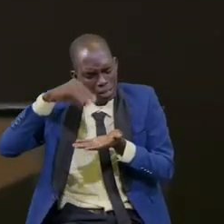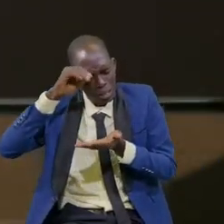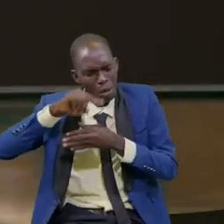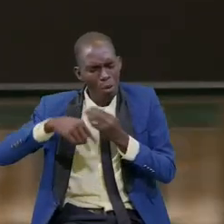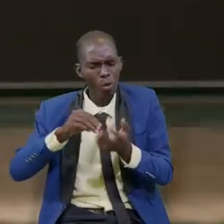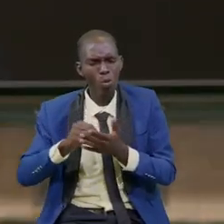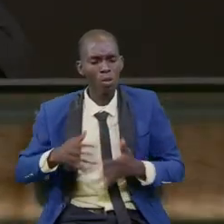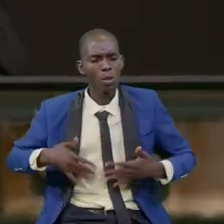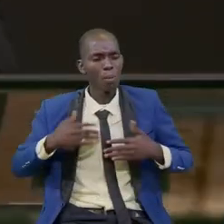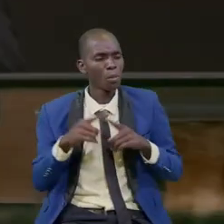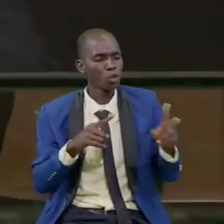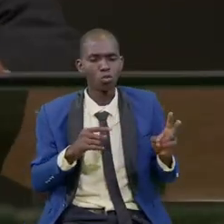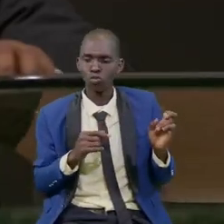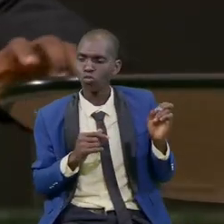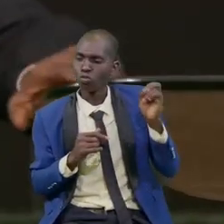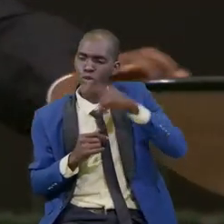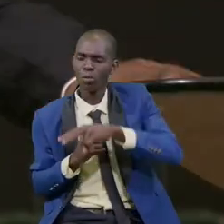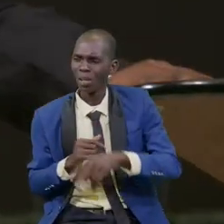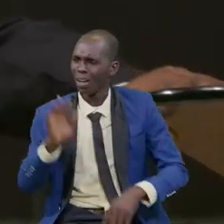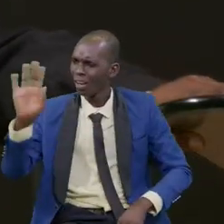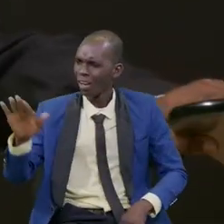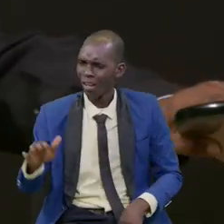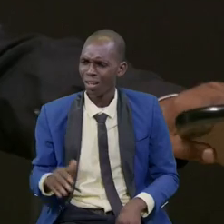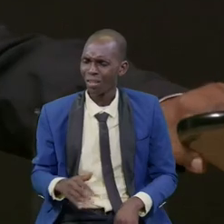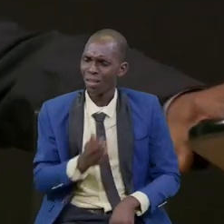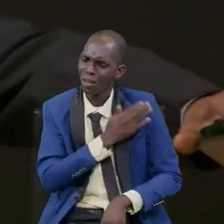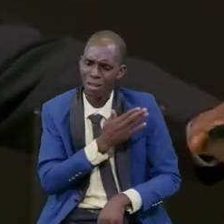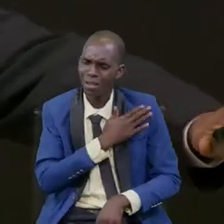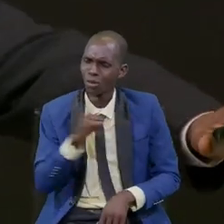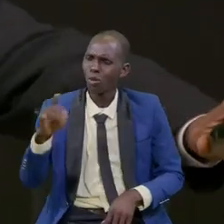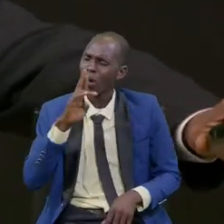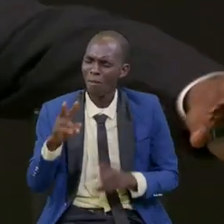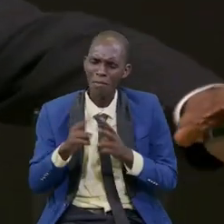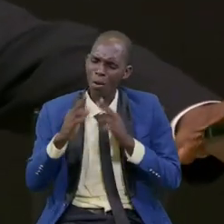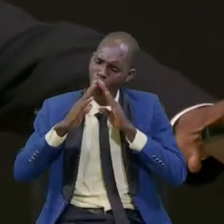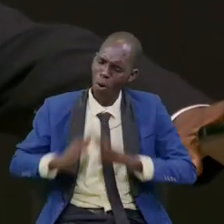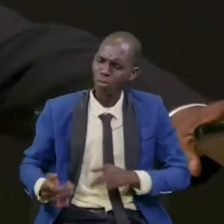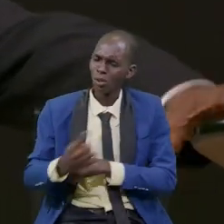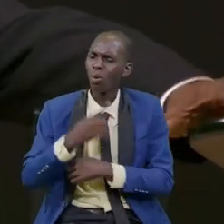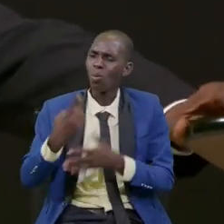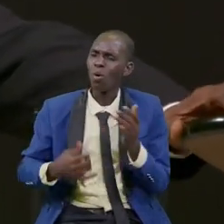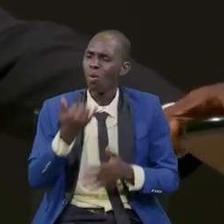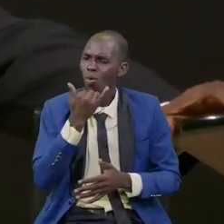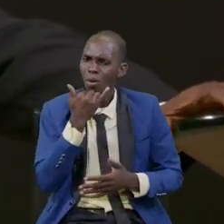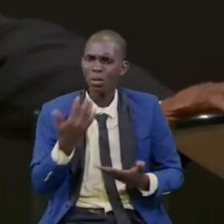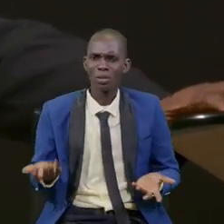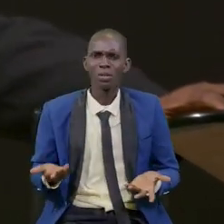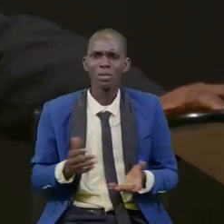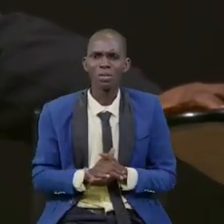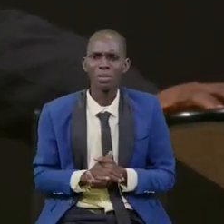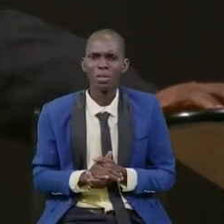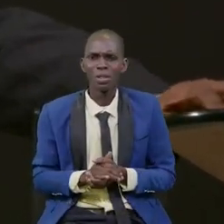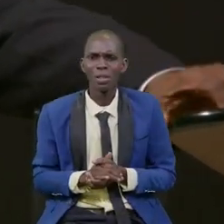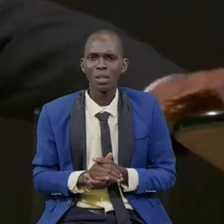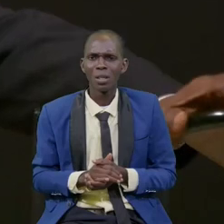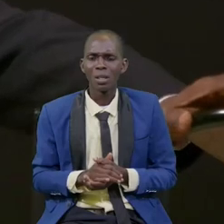Et puis tu rentres. Tu te tais. Pourquoi tu es si calme comme ça? Et puis tu vas commencer.